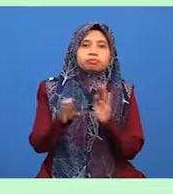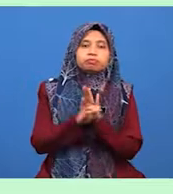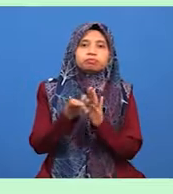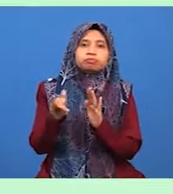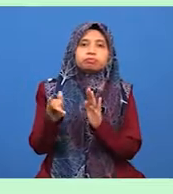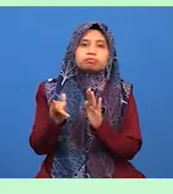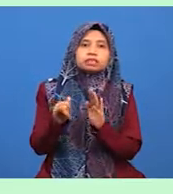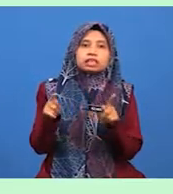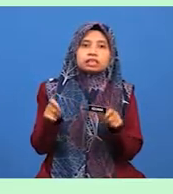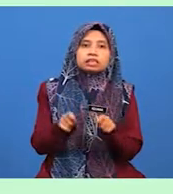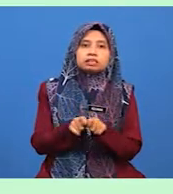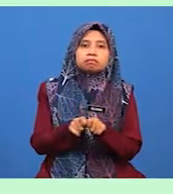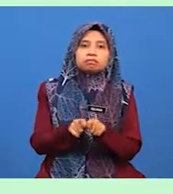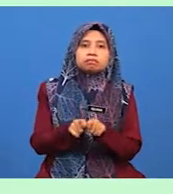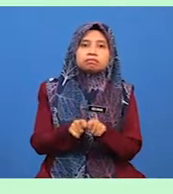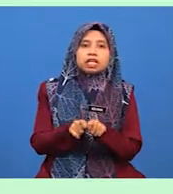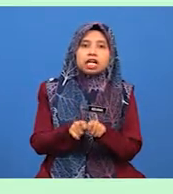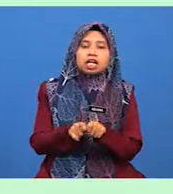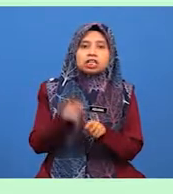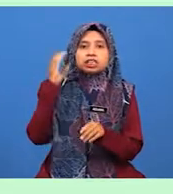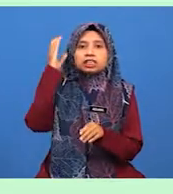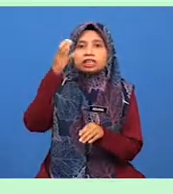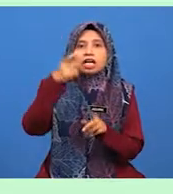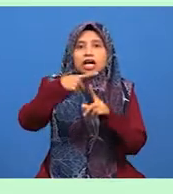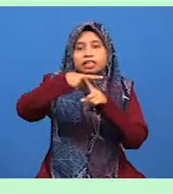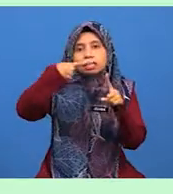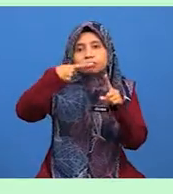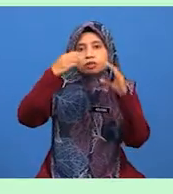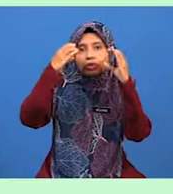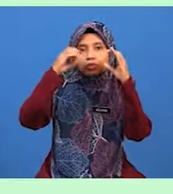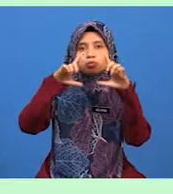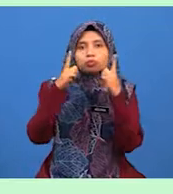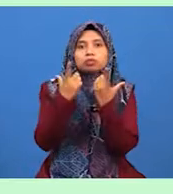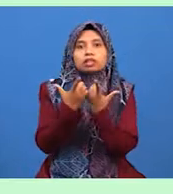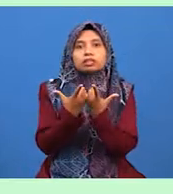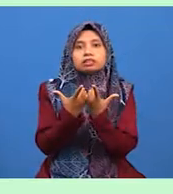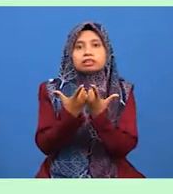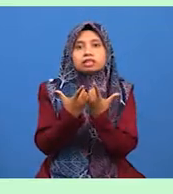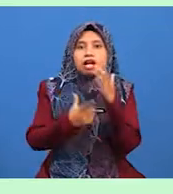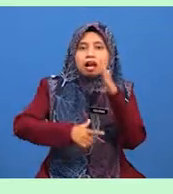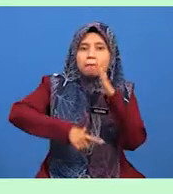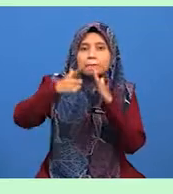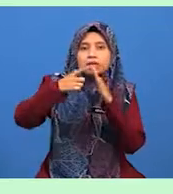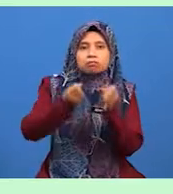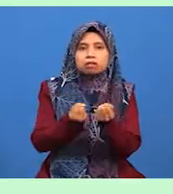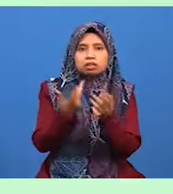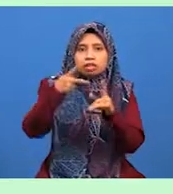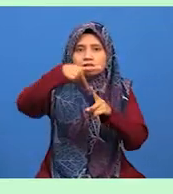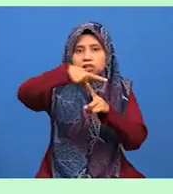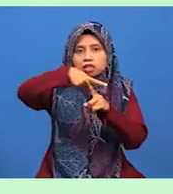Contohnya seperti cadangan daripada guru kelas, lebih